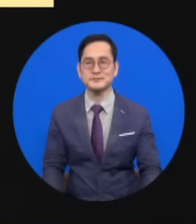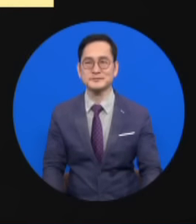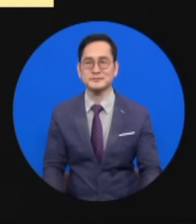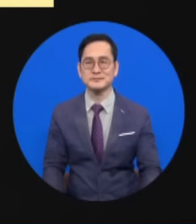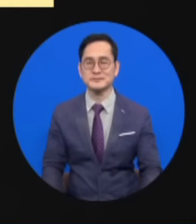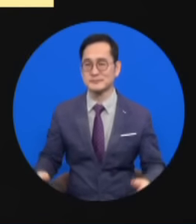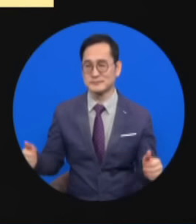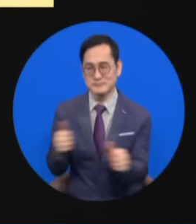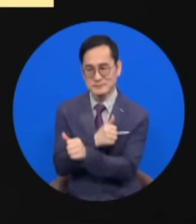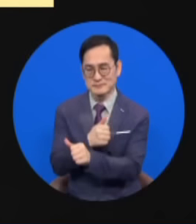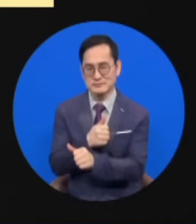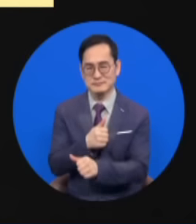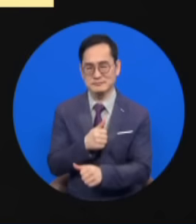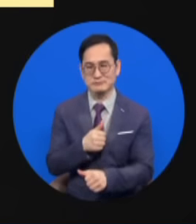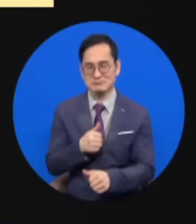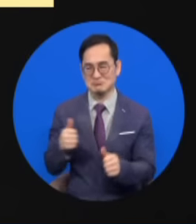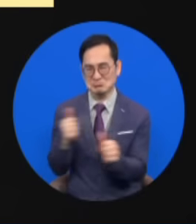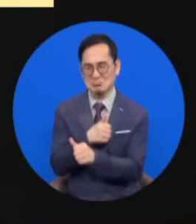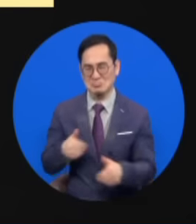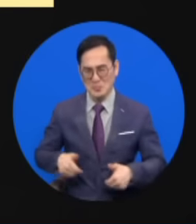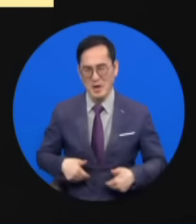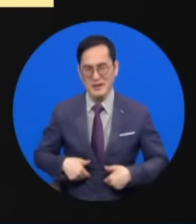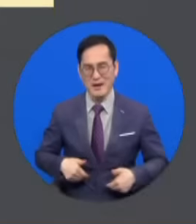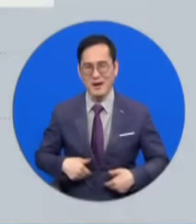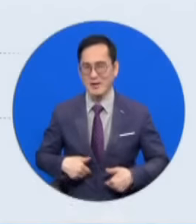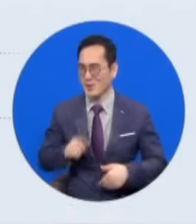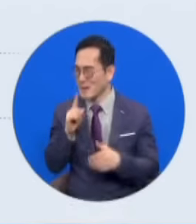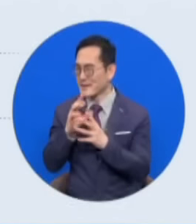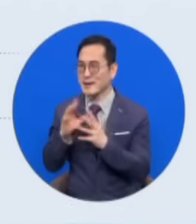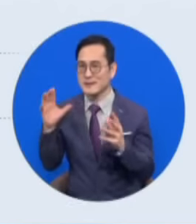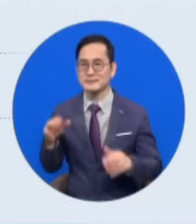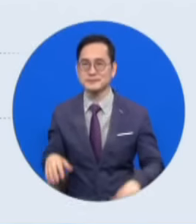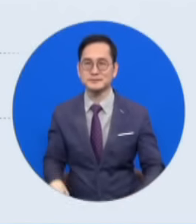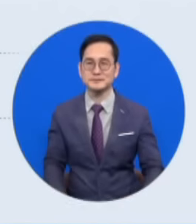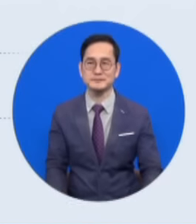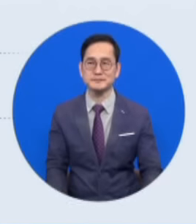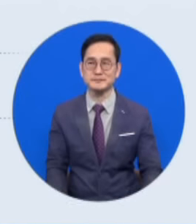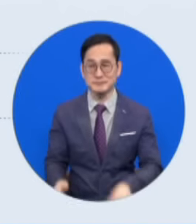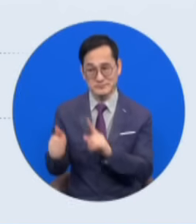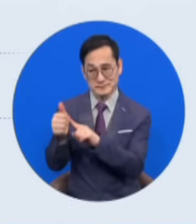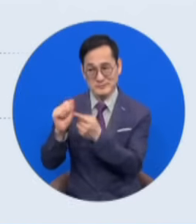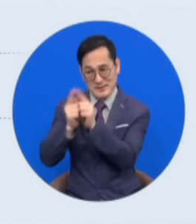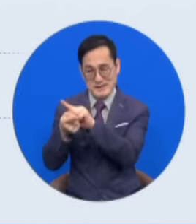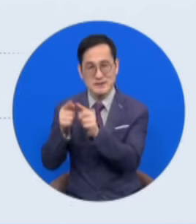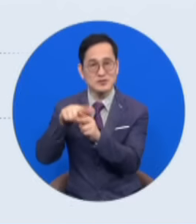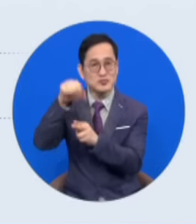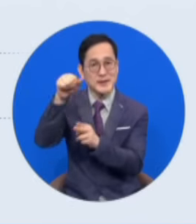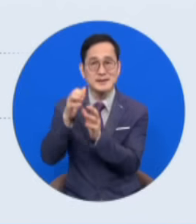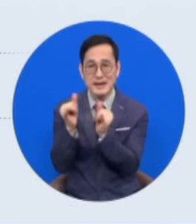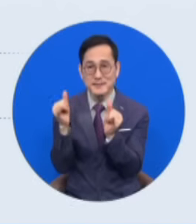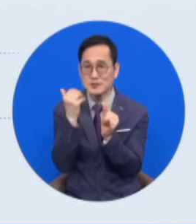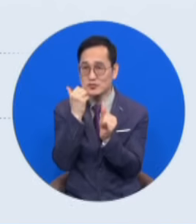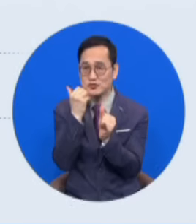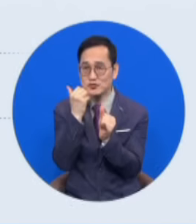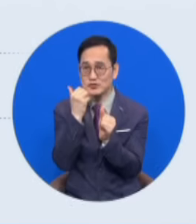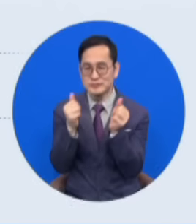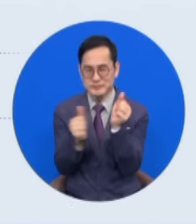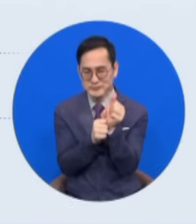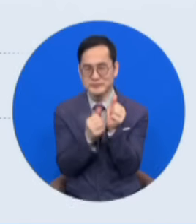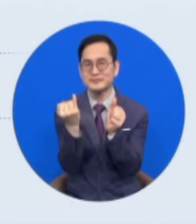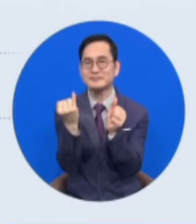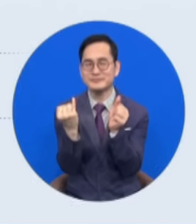대체제로도 주목이 되고 있습니다. 대체제는 누가 있을까? 아무래도 해리스